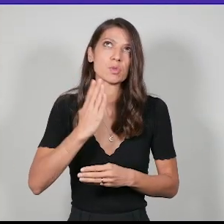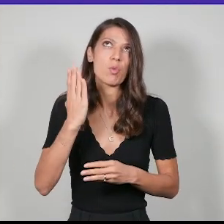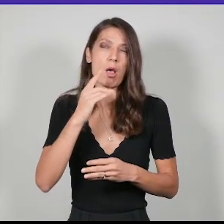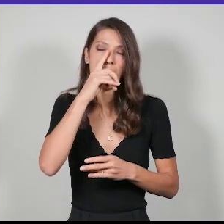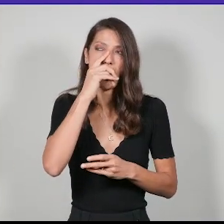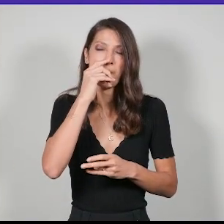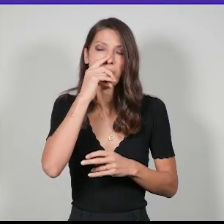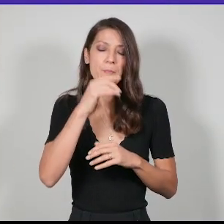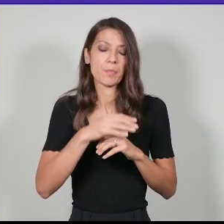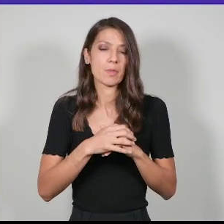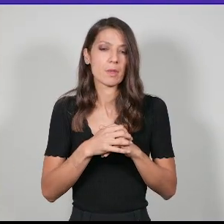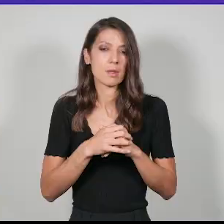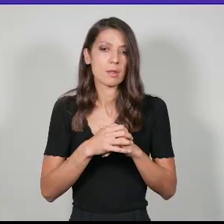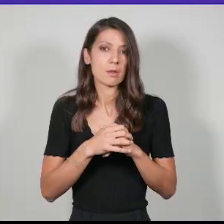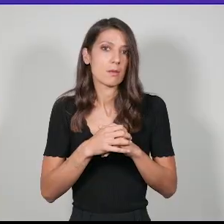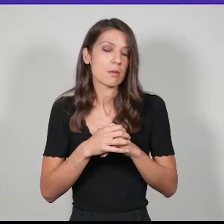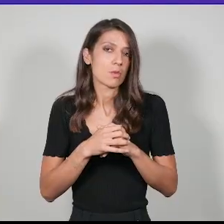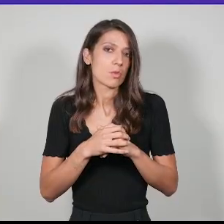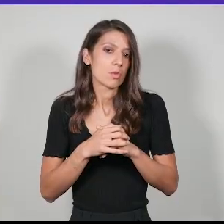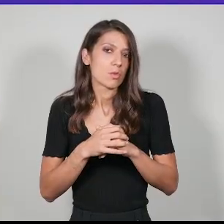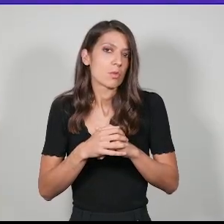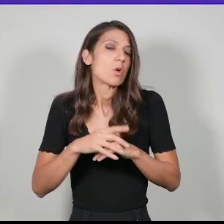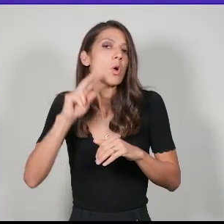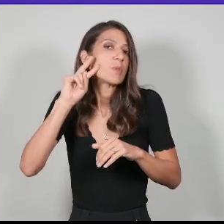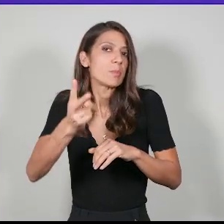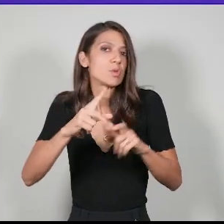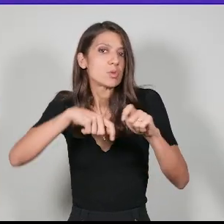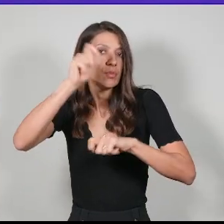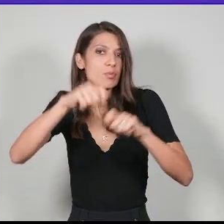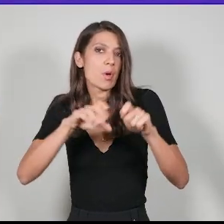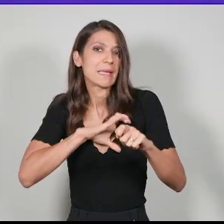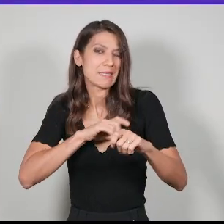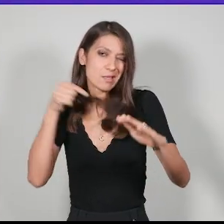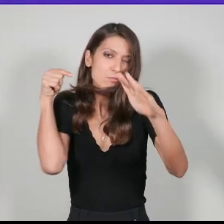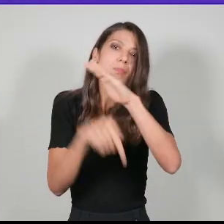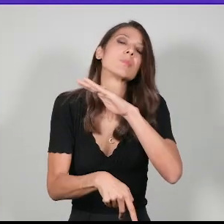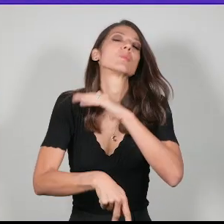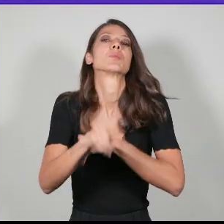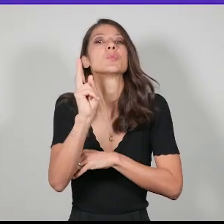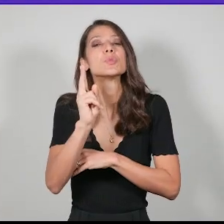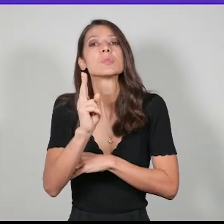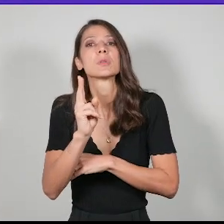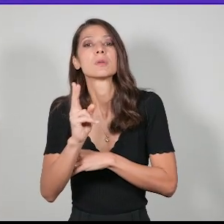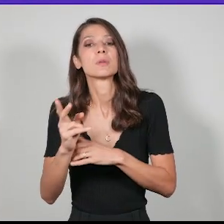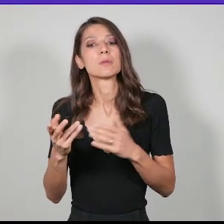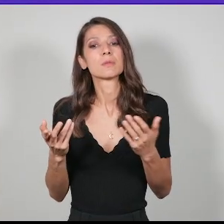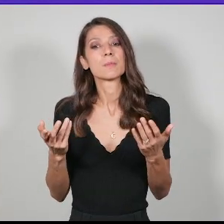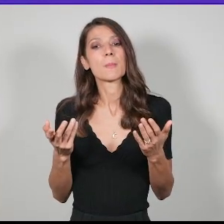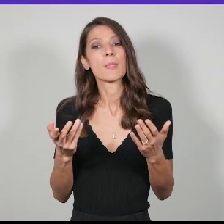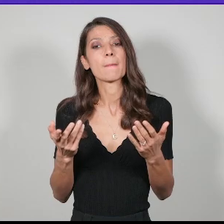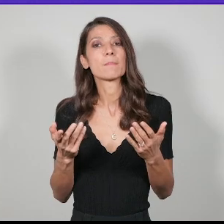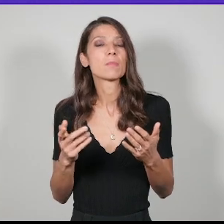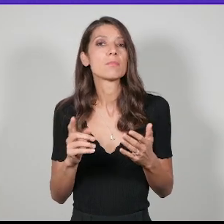peu au-delà de ce qu'on fait, mais c'est le cas quand même dans la littérature et pas que dans notre travail, mais ne